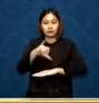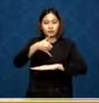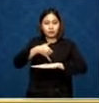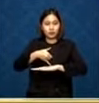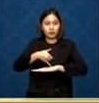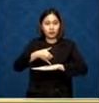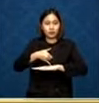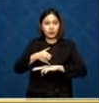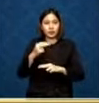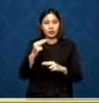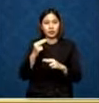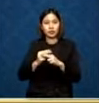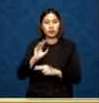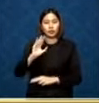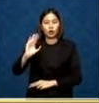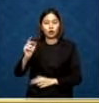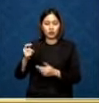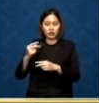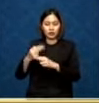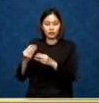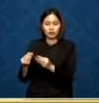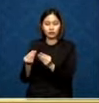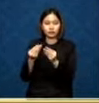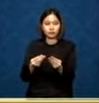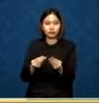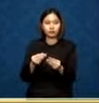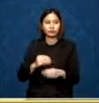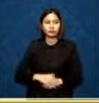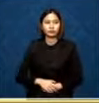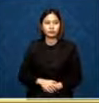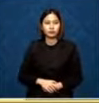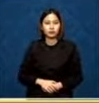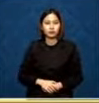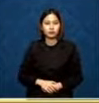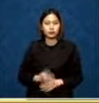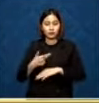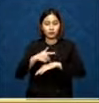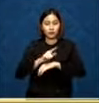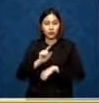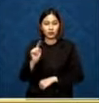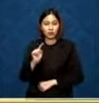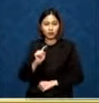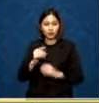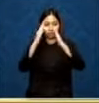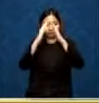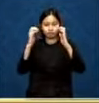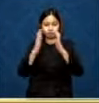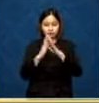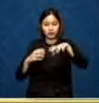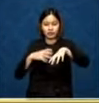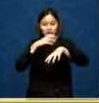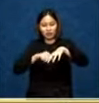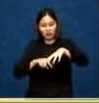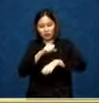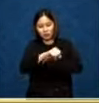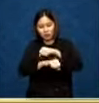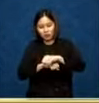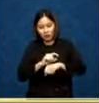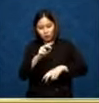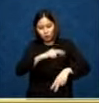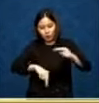พระนามที่ผมเป็นพระสังฆราชเป็นผู้ประทานให้ครับท่านประธานครับโบสถ์เก่าหลังนี้ได้ทำการซ่อมแซมมา2ครั้ง